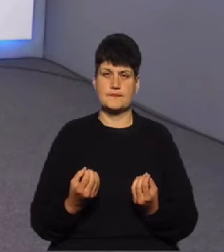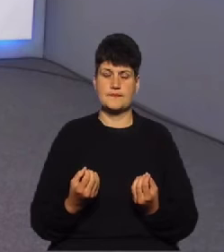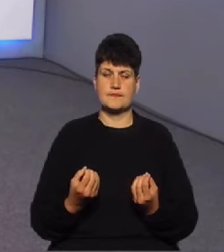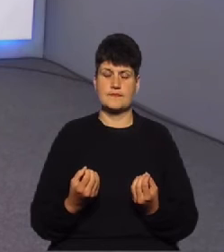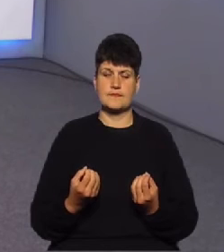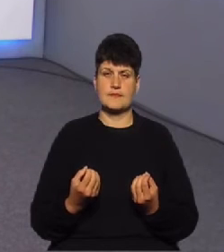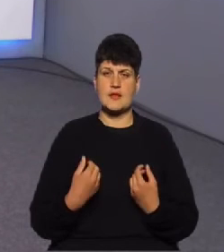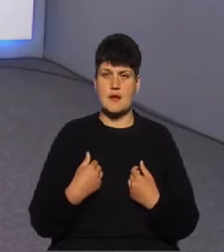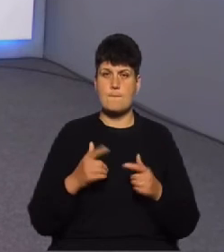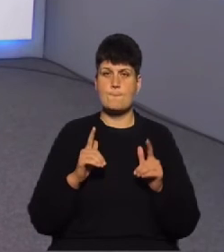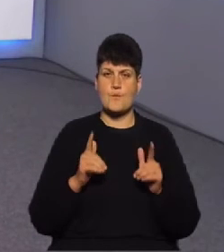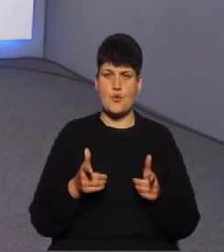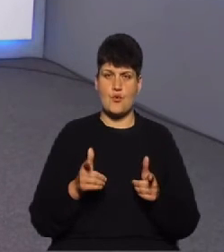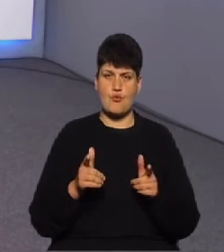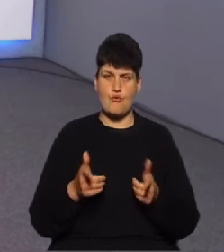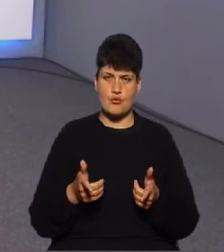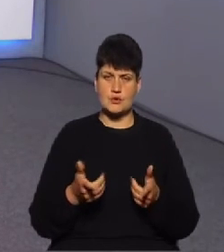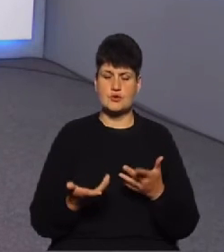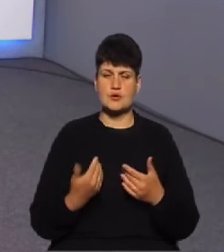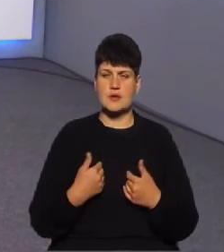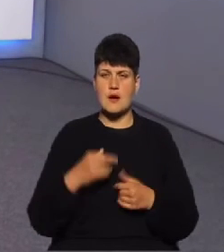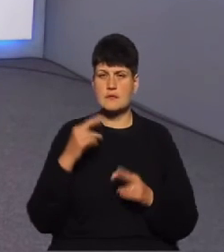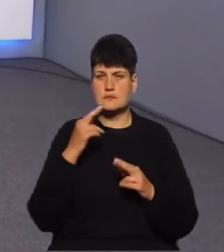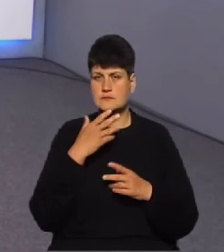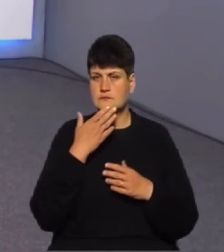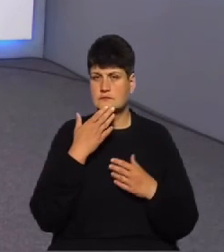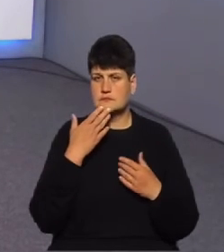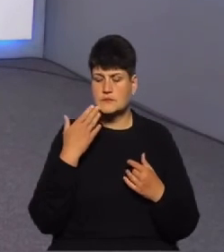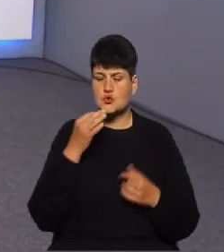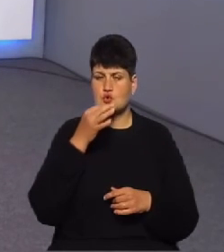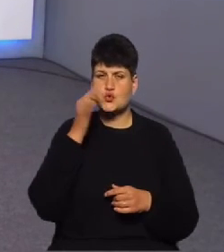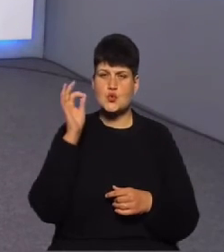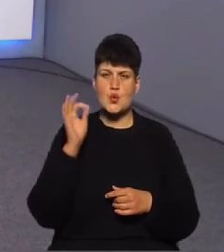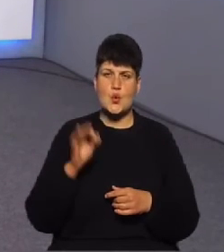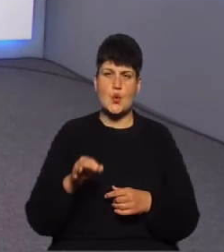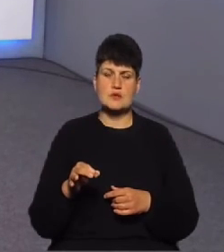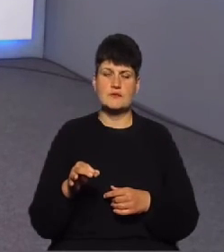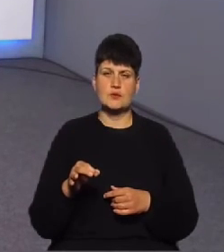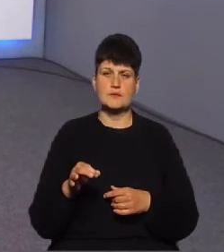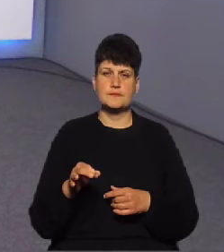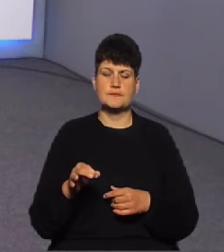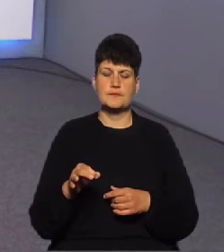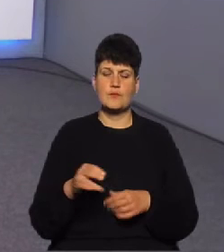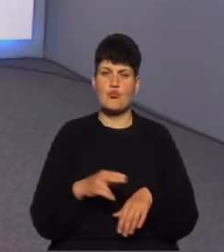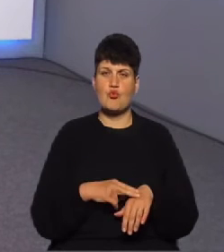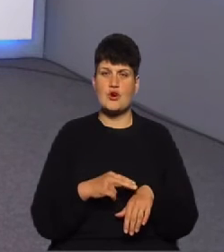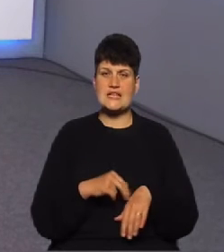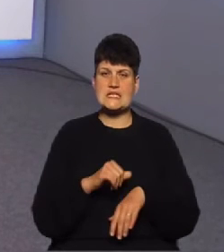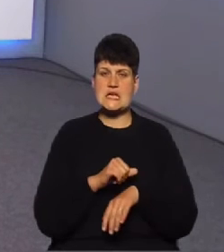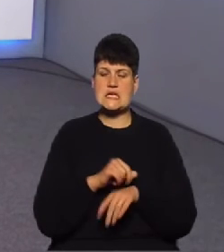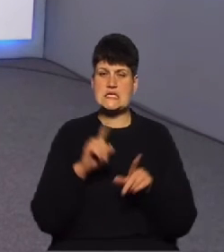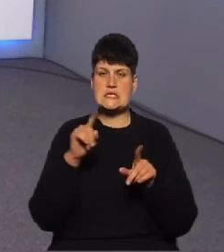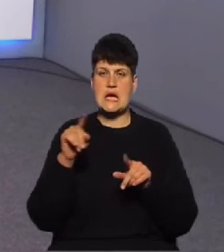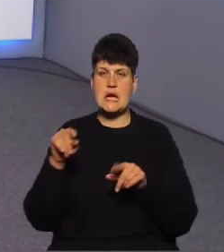погоджуюся, якщо я не помиляюся, з досвідом Поліція Закарпаття, якщо я не помиляюся, я